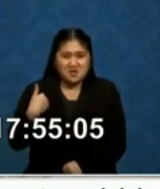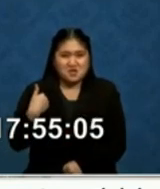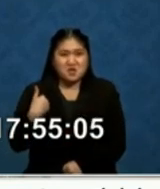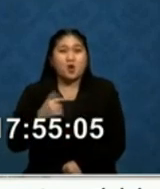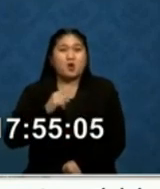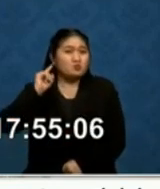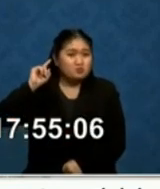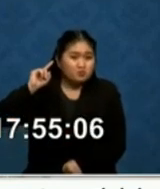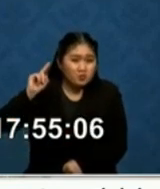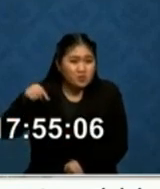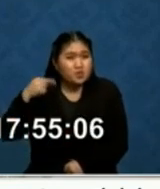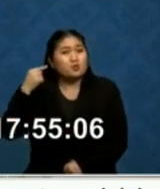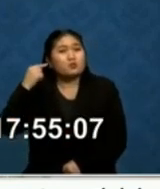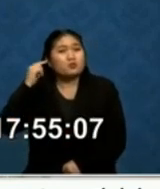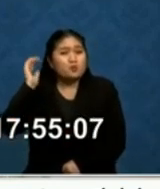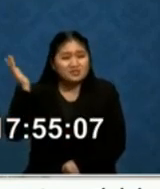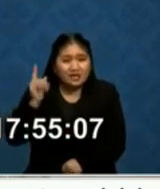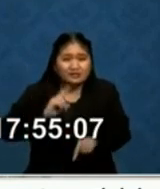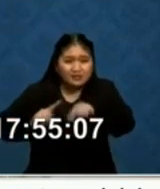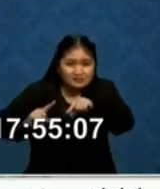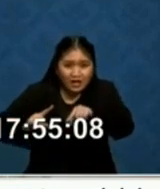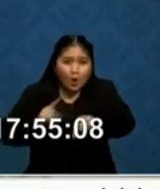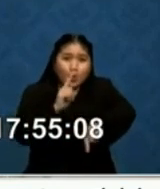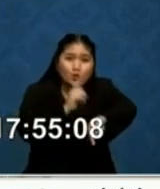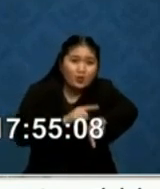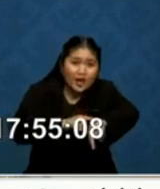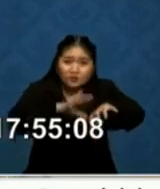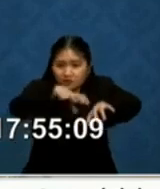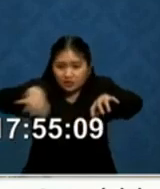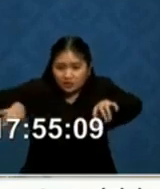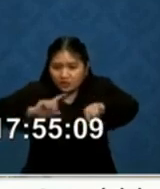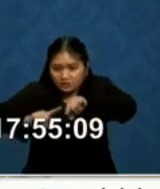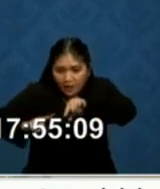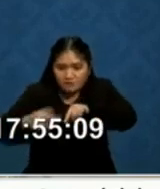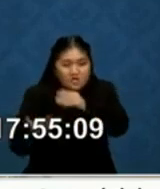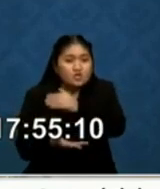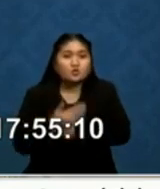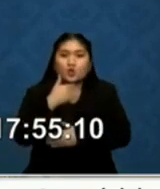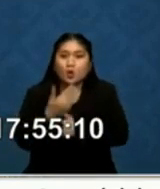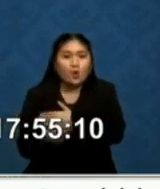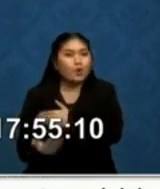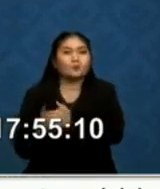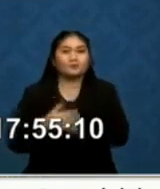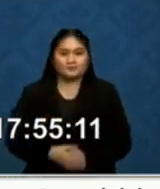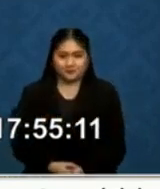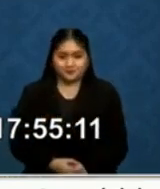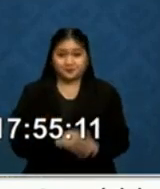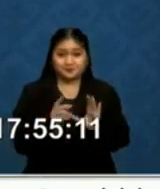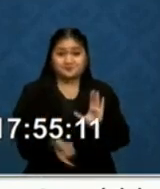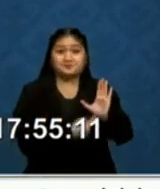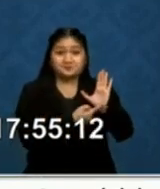พศสภาพทุกเวลาและสถานที่ค่ะขออนุญาตสไลด์ขึ้นค่ะท่านประธาน